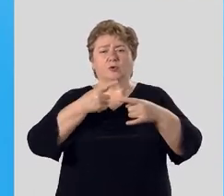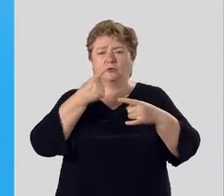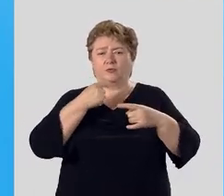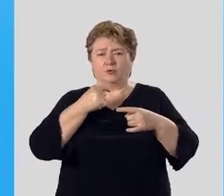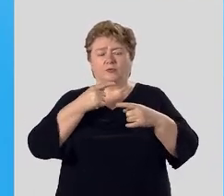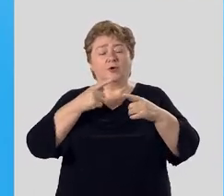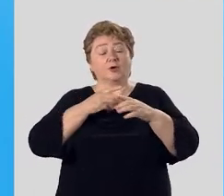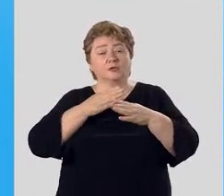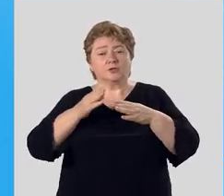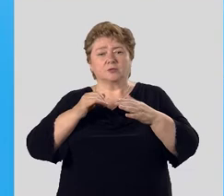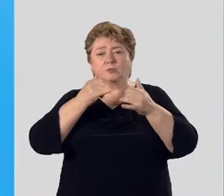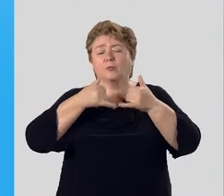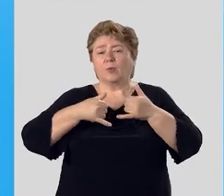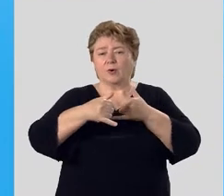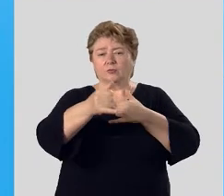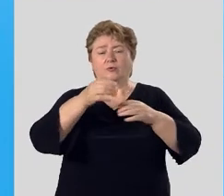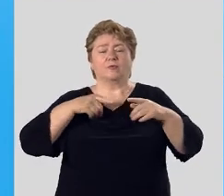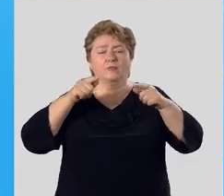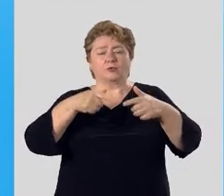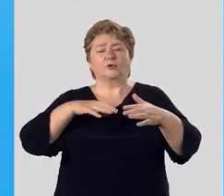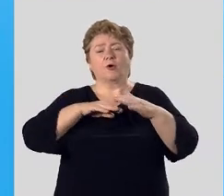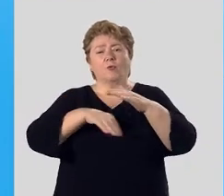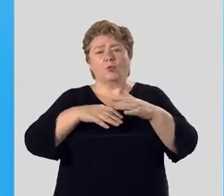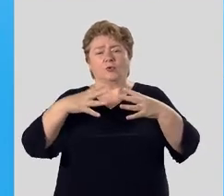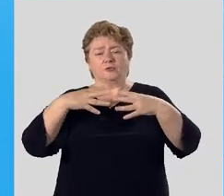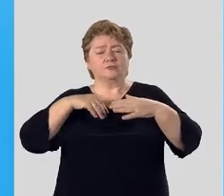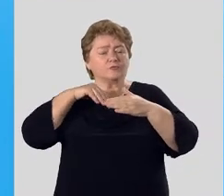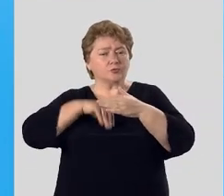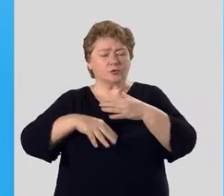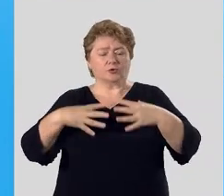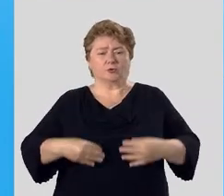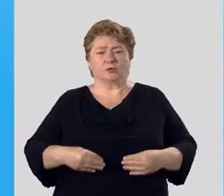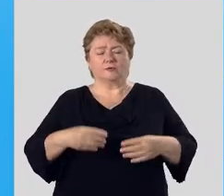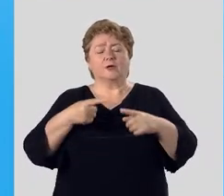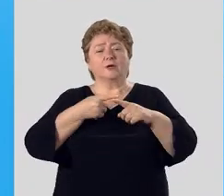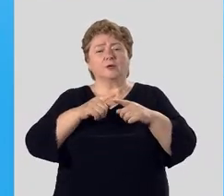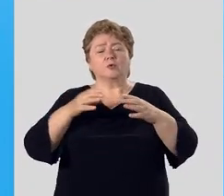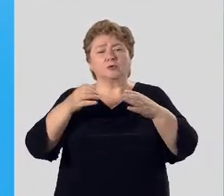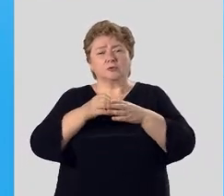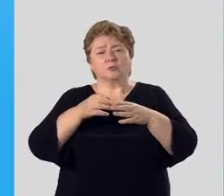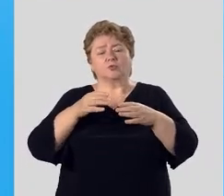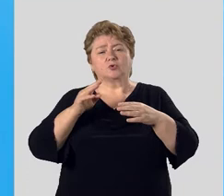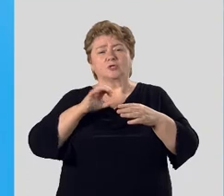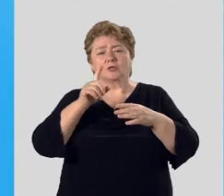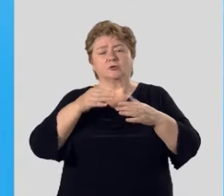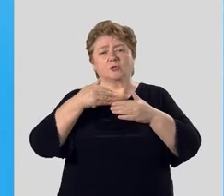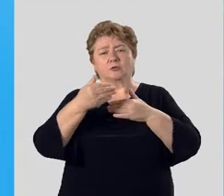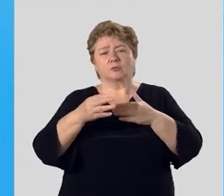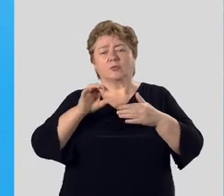в кровь, а часть по протокам выходит в полость внутренних органов. К этому типу желез